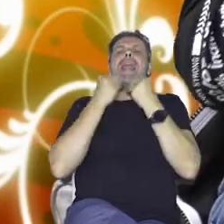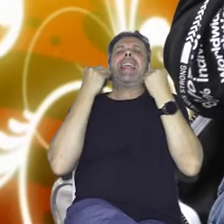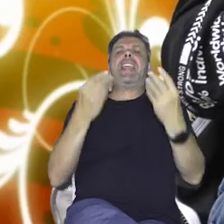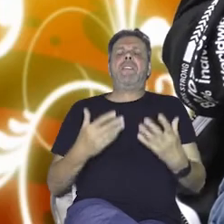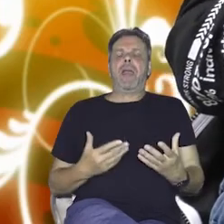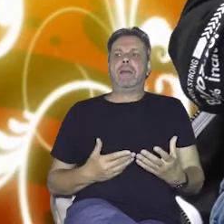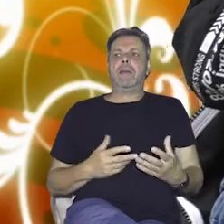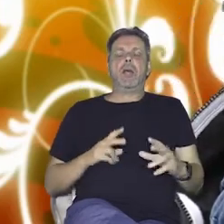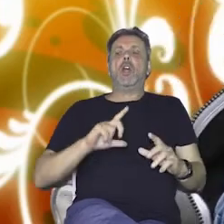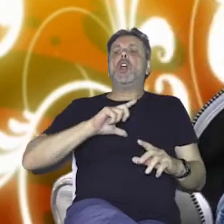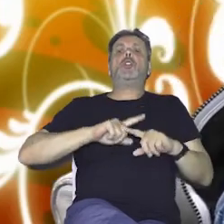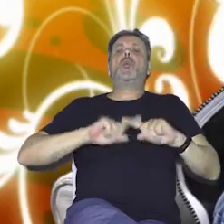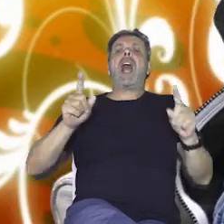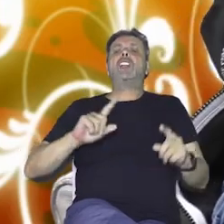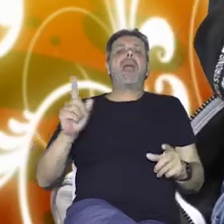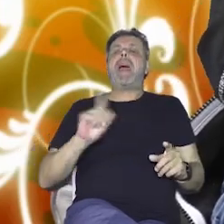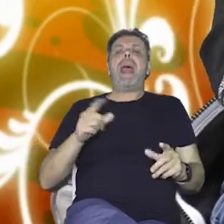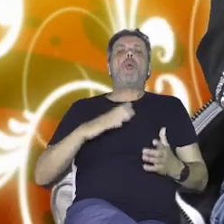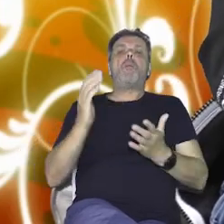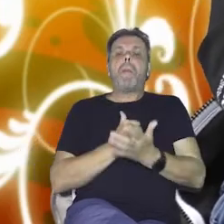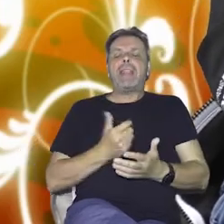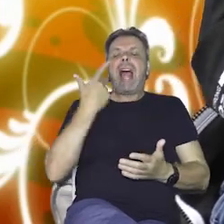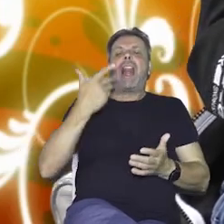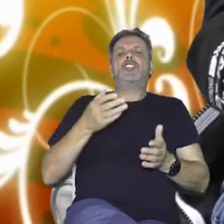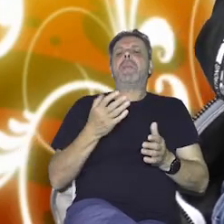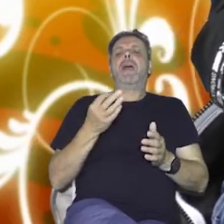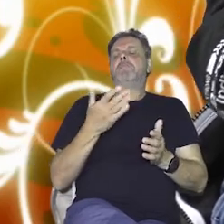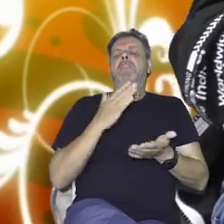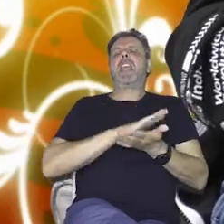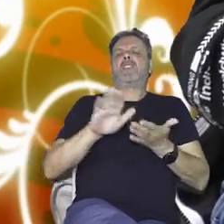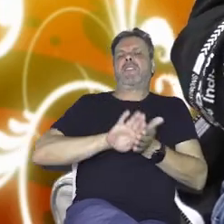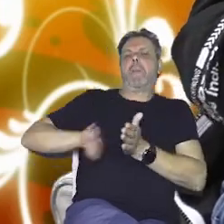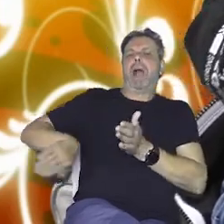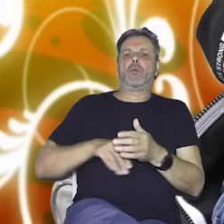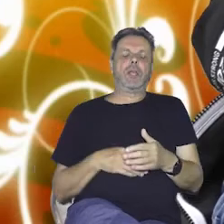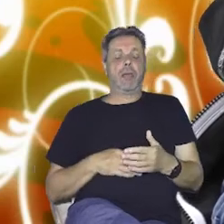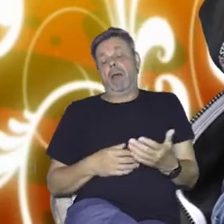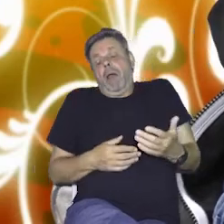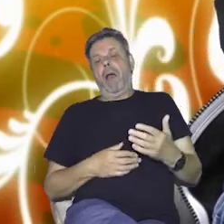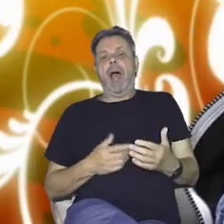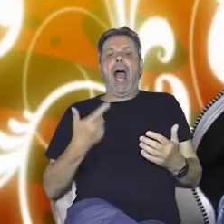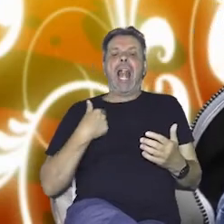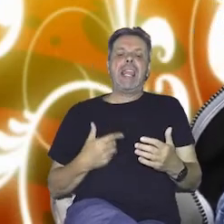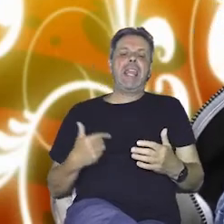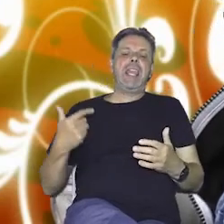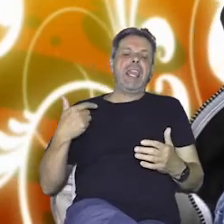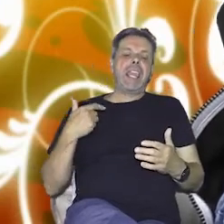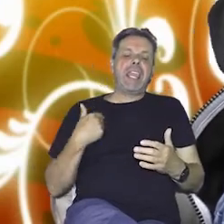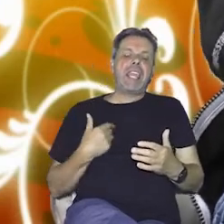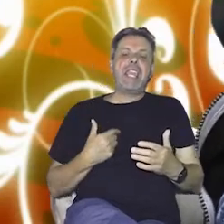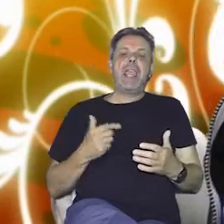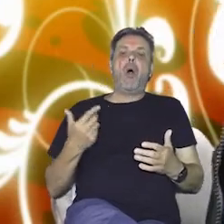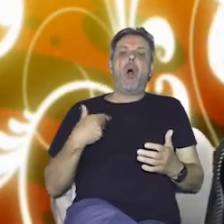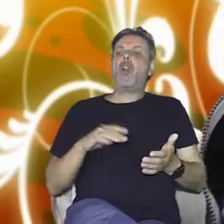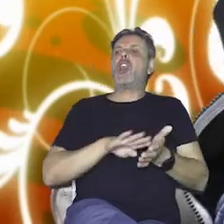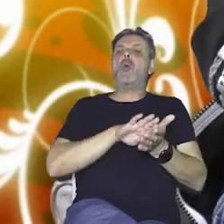me pobijeti, nego uklonit će mene. Da, da. Ali ne možeš ti, ja pobjeđujem se pjesom, ja opet, oni uklone